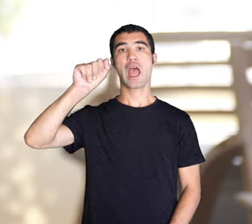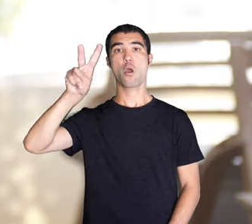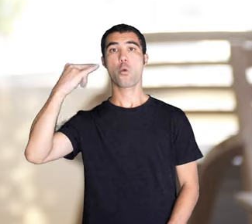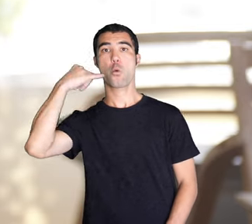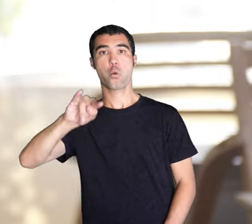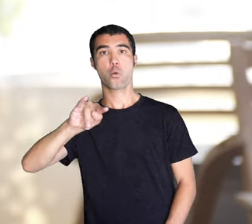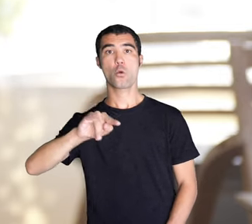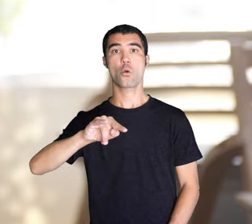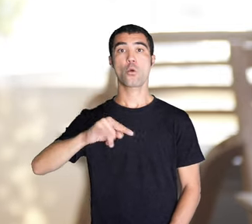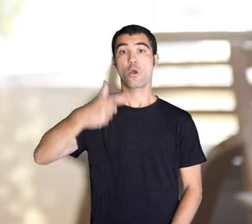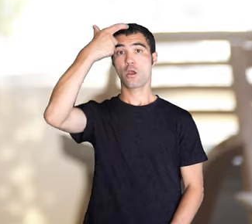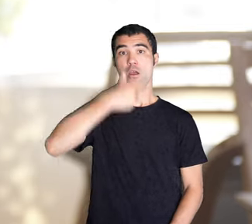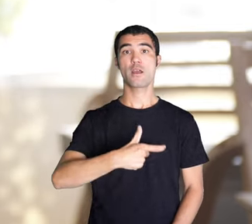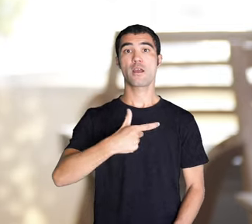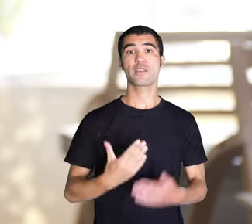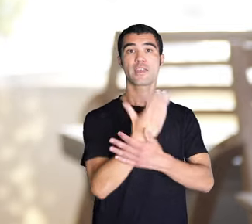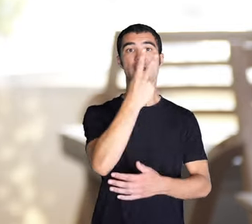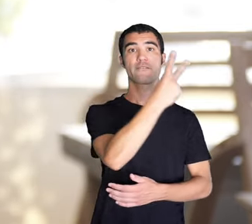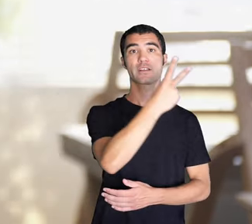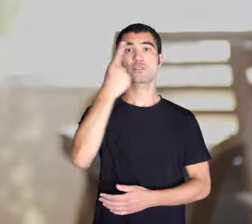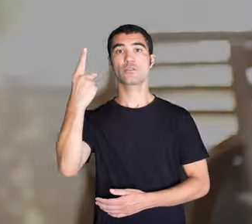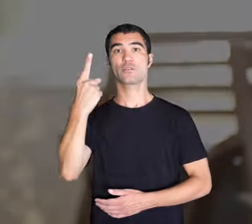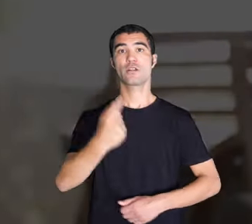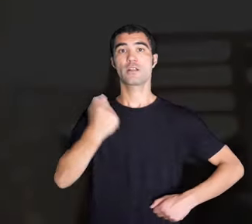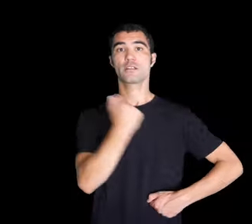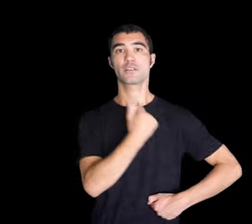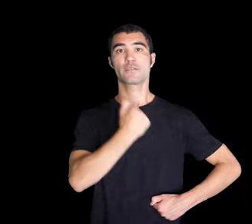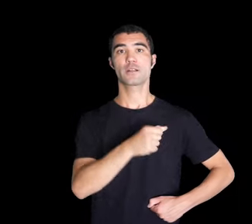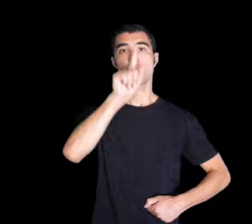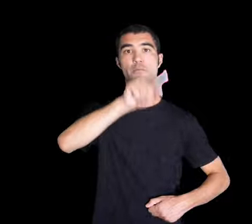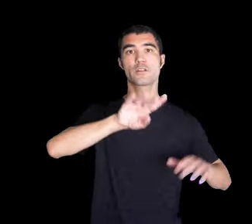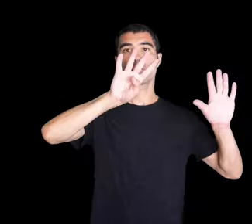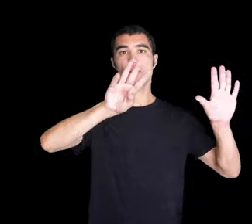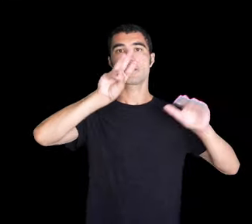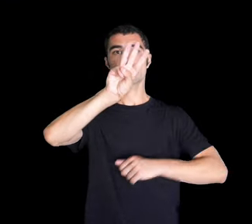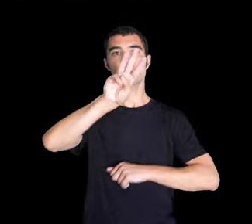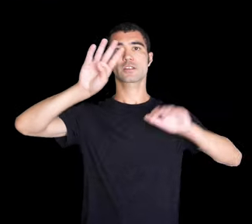dia 21 de desembre del 39.